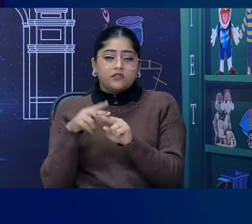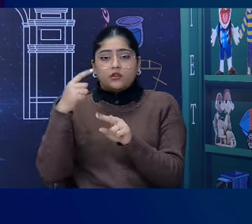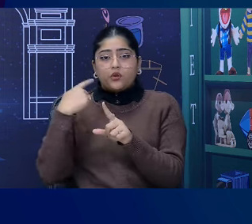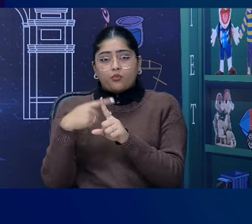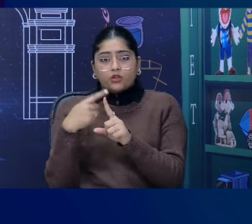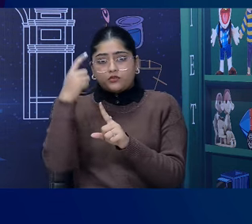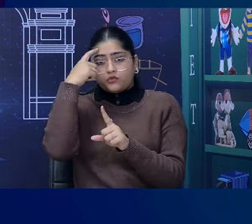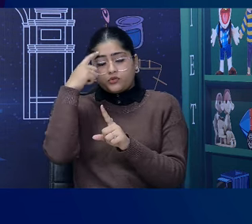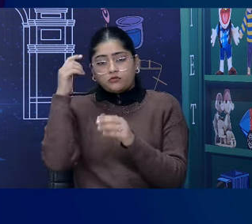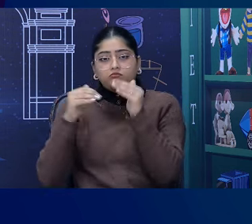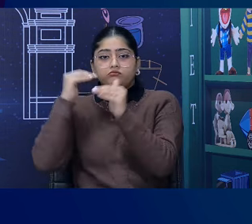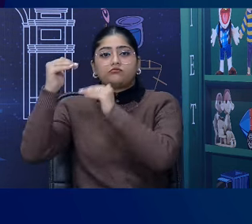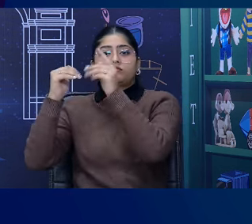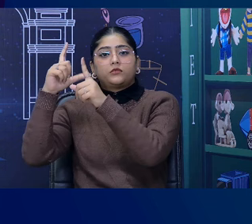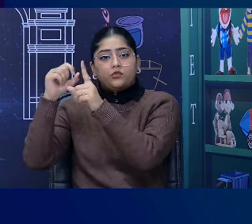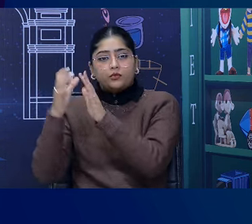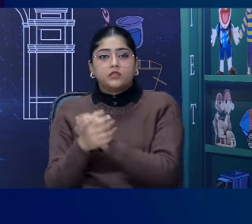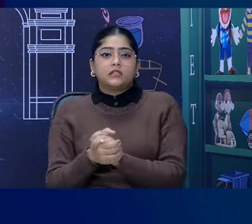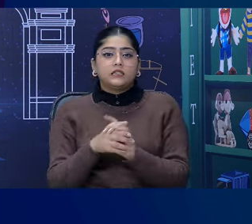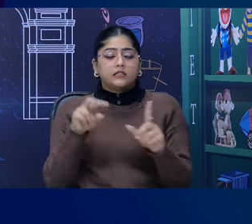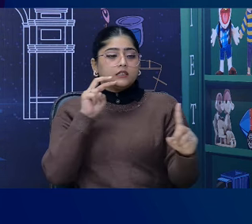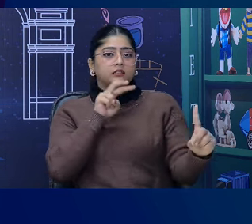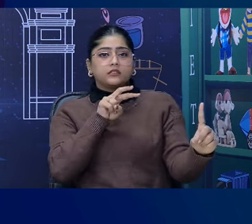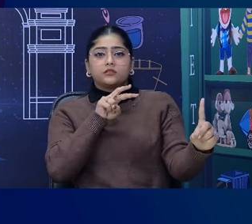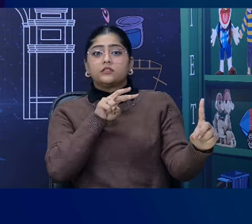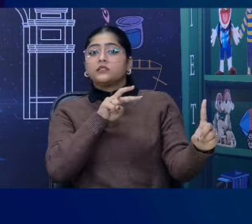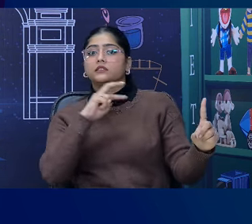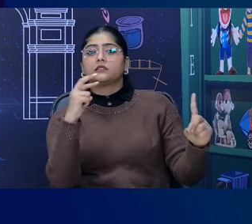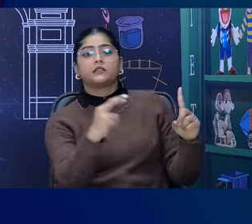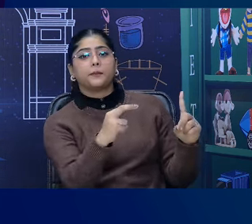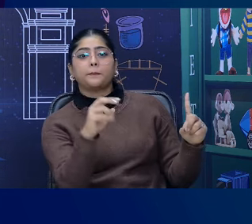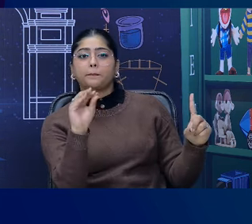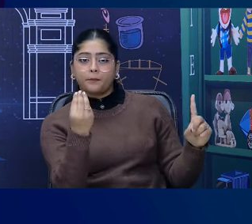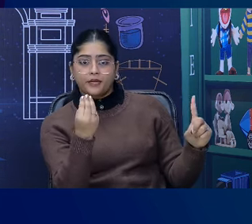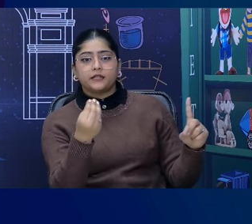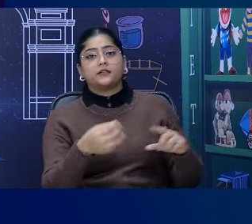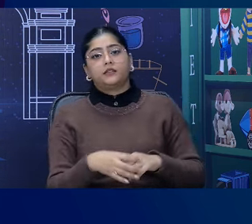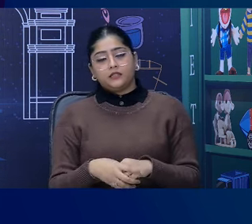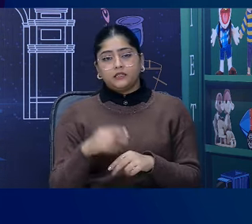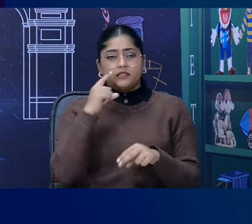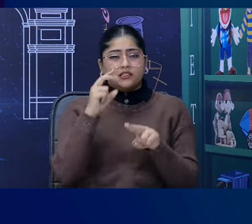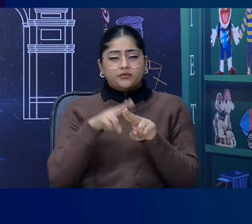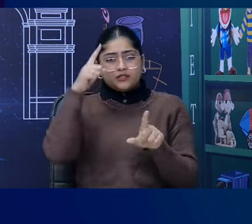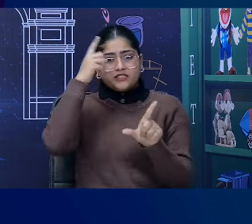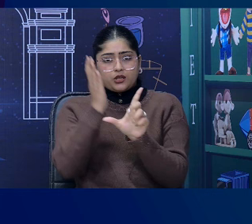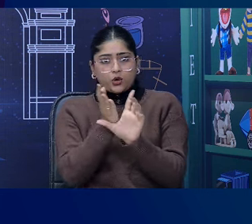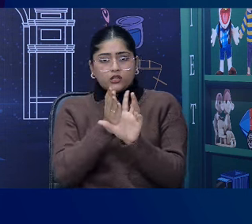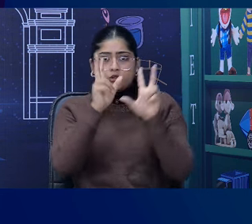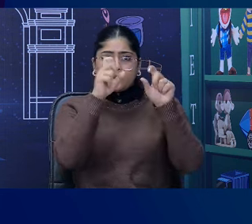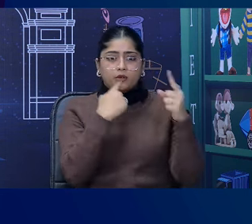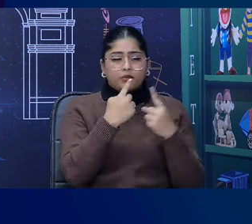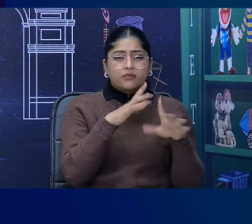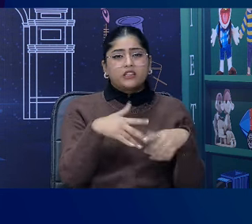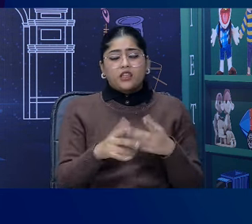हम तो बस आपको अपना नजरिया बदलना है जो बहुत जरूरी है और चाहे हम साइकोलॉजी की बात करें या लाइफ जीने की बात करें